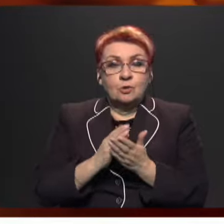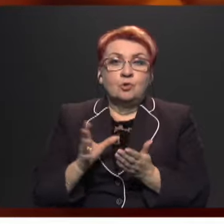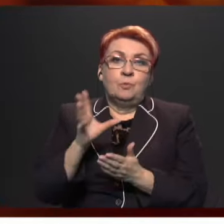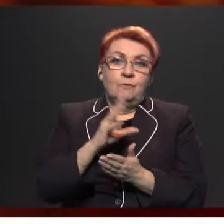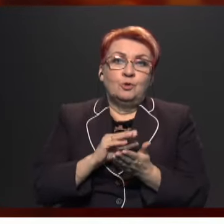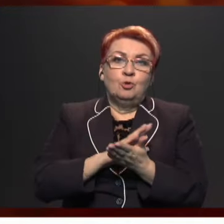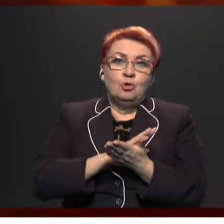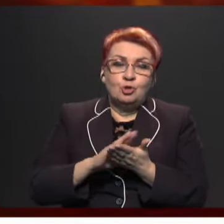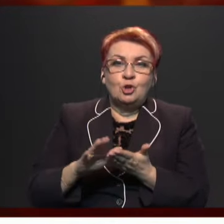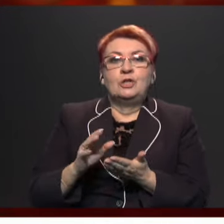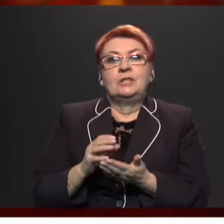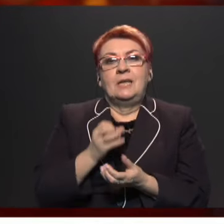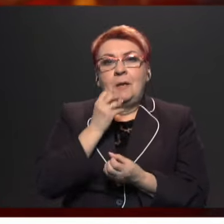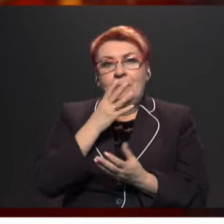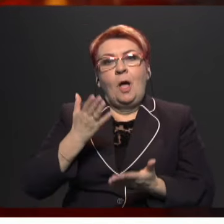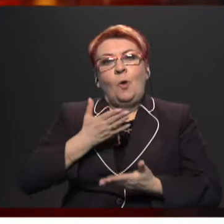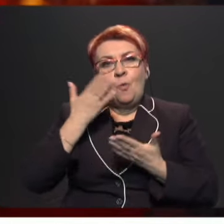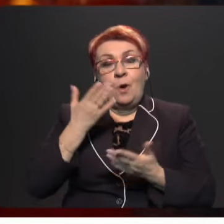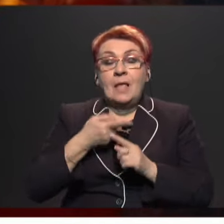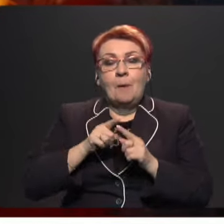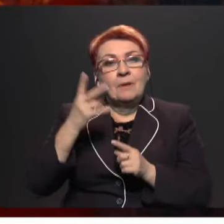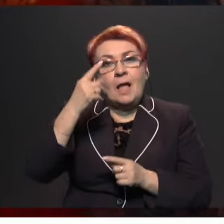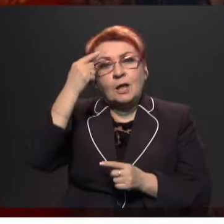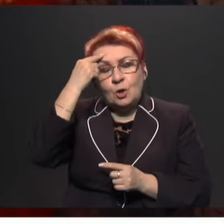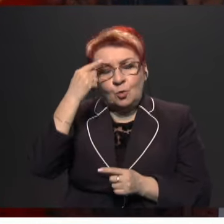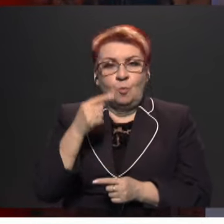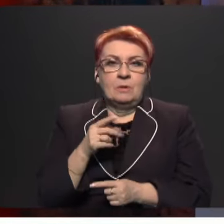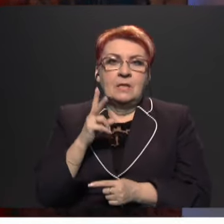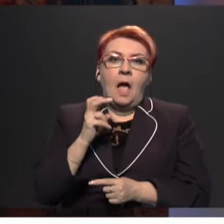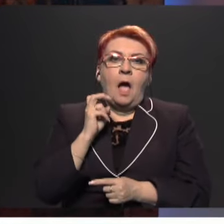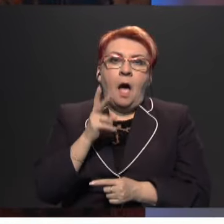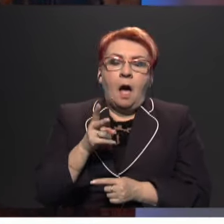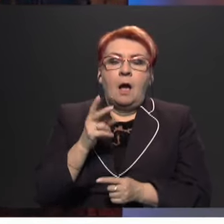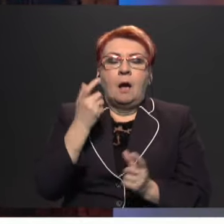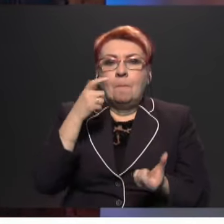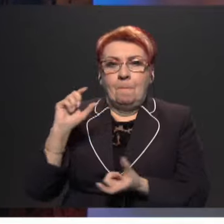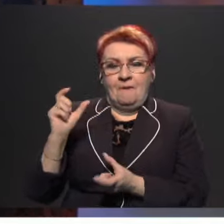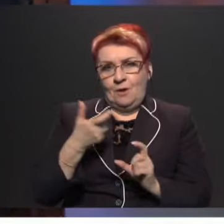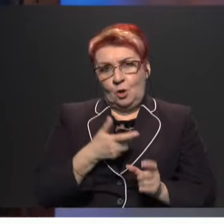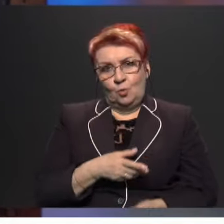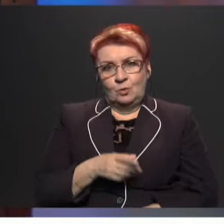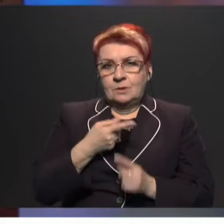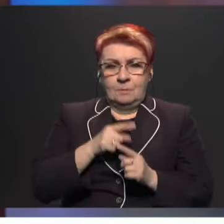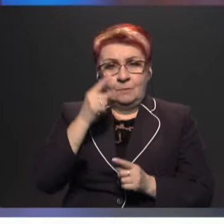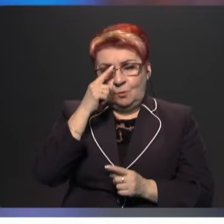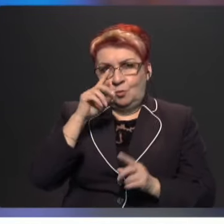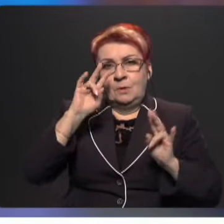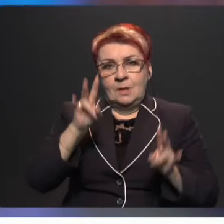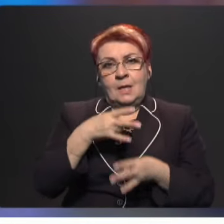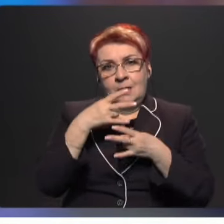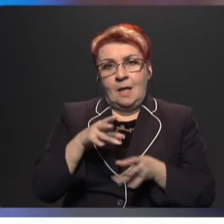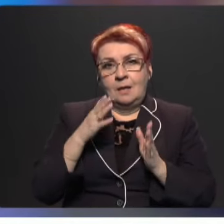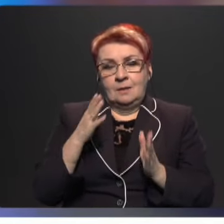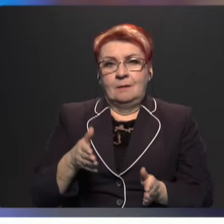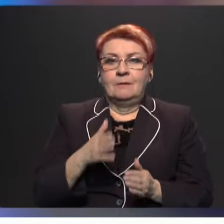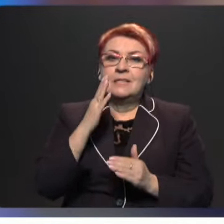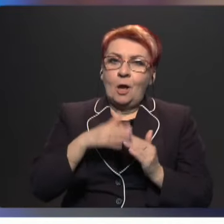чище и благоуханней. Вот об этом надо думать, а не о том, к какой стороной к батюшке повернуться. Ну,